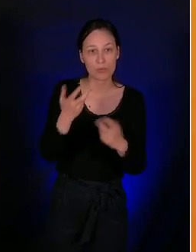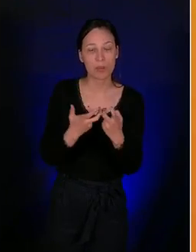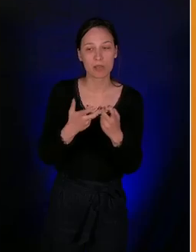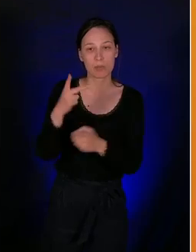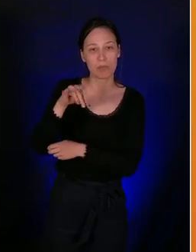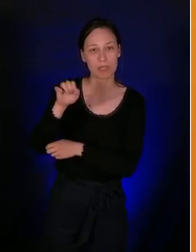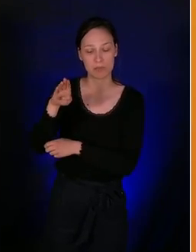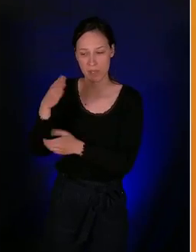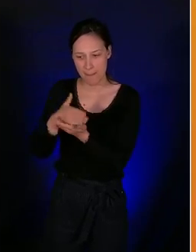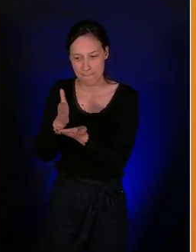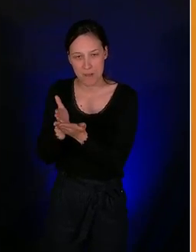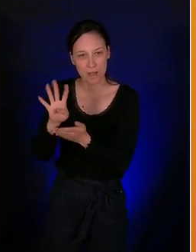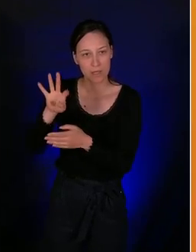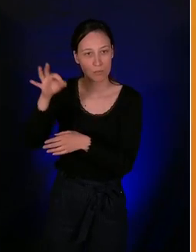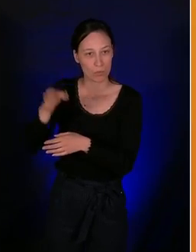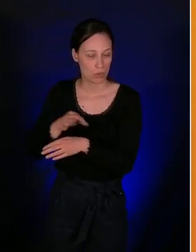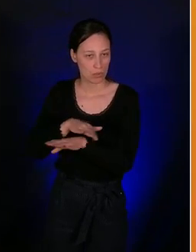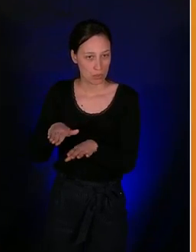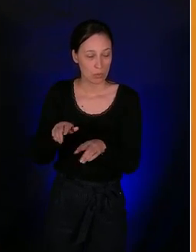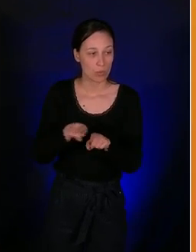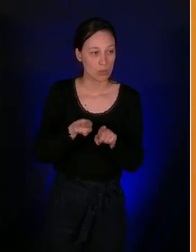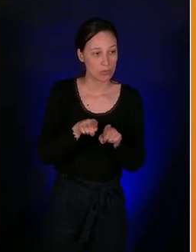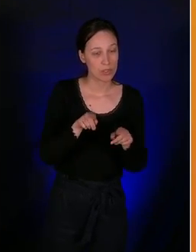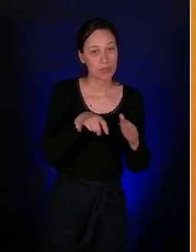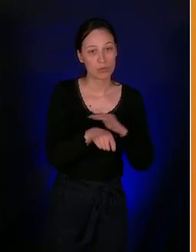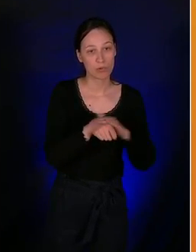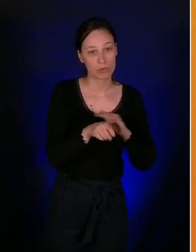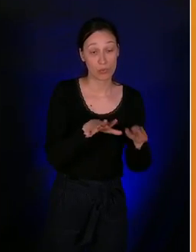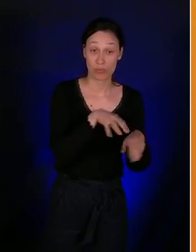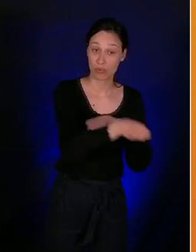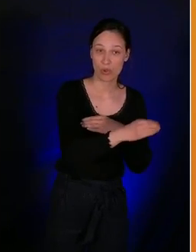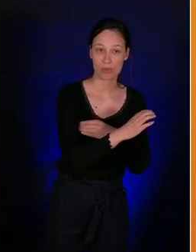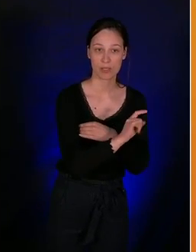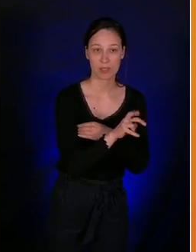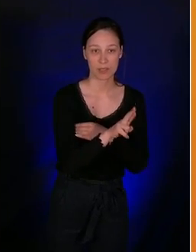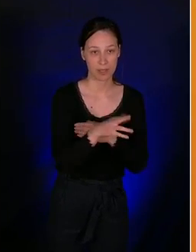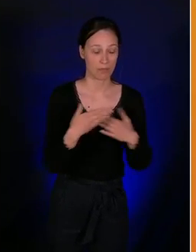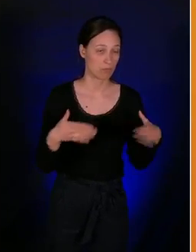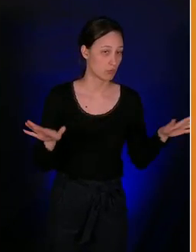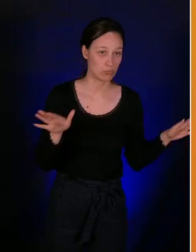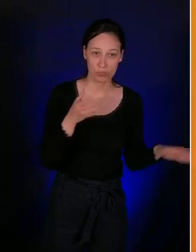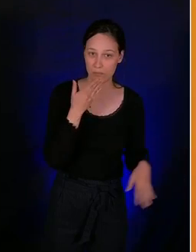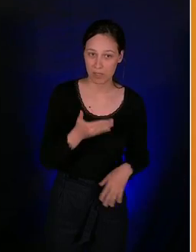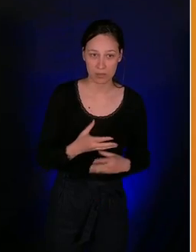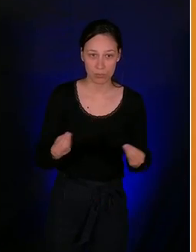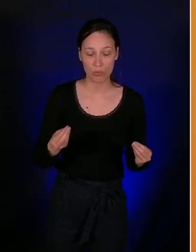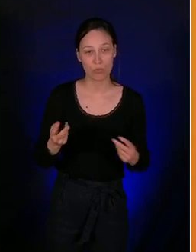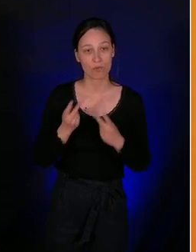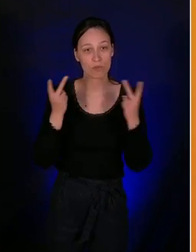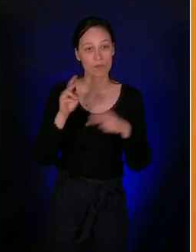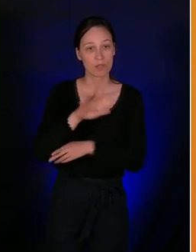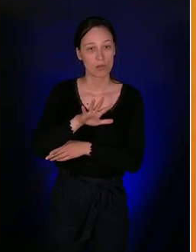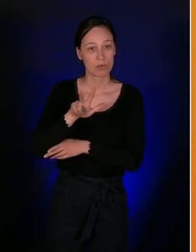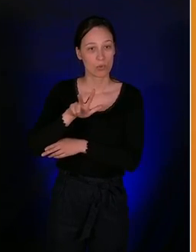mode de subvention qui sort du CIR. Voilà, et voilà, c'est tout. Je vous remercie. Vive le 53e Congrès et